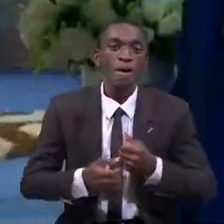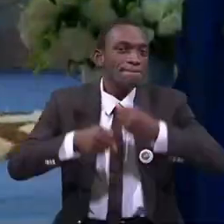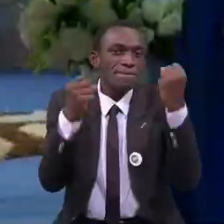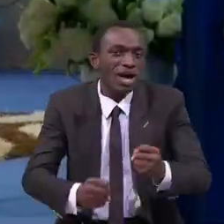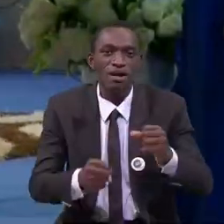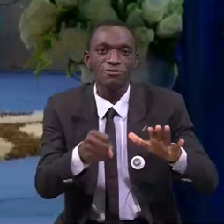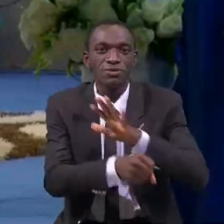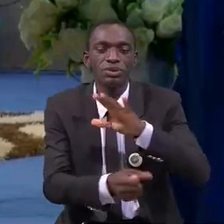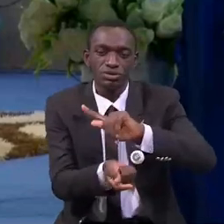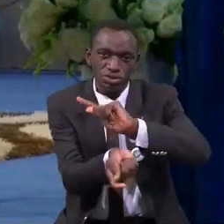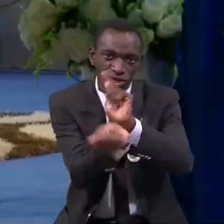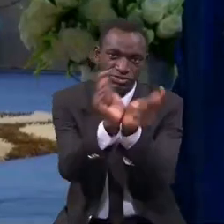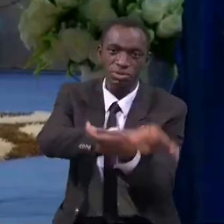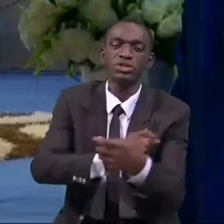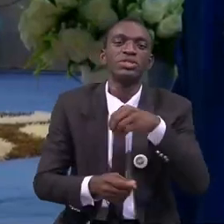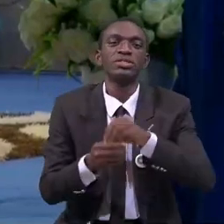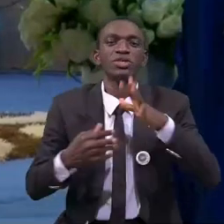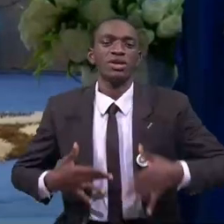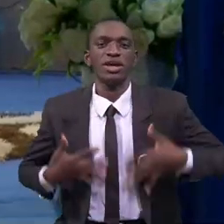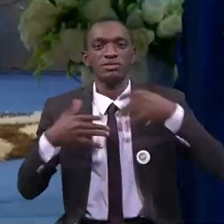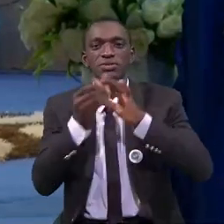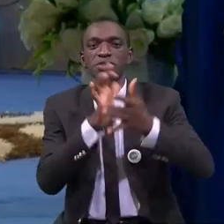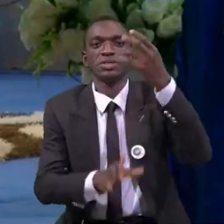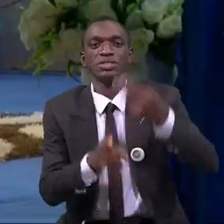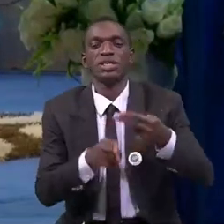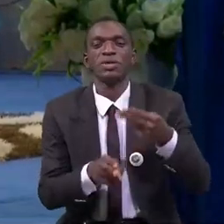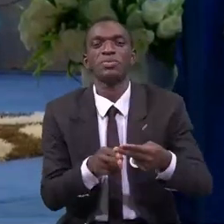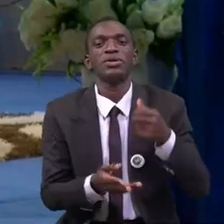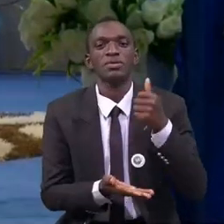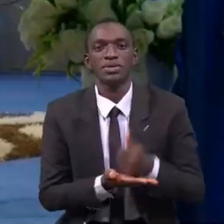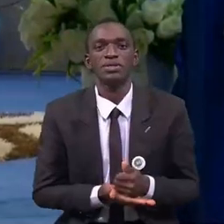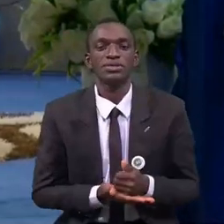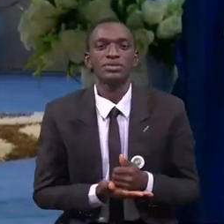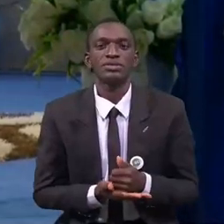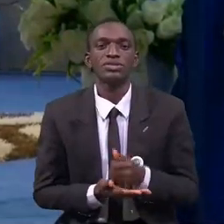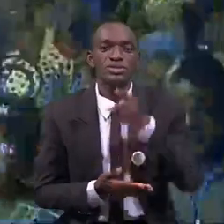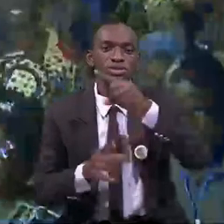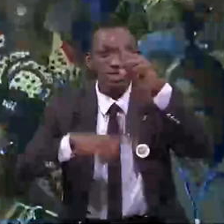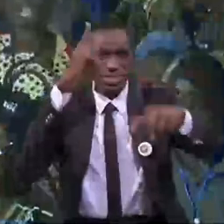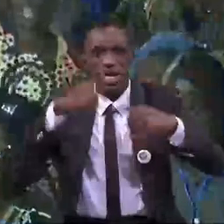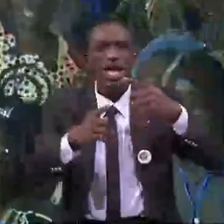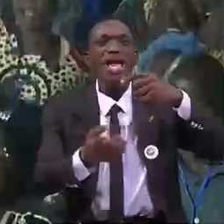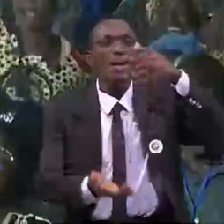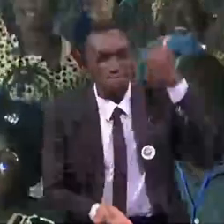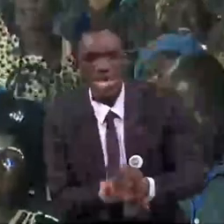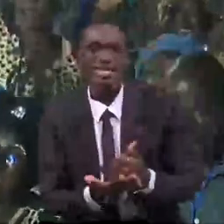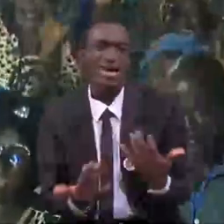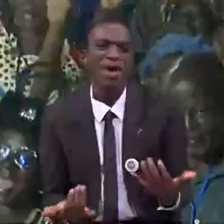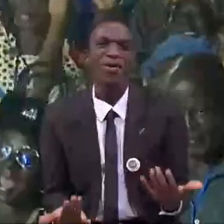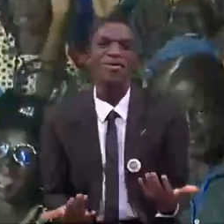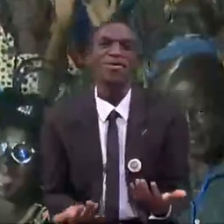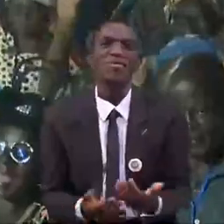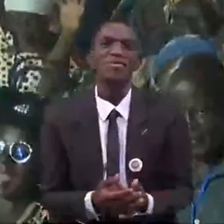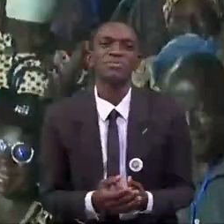jésus-chist une puissante transformation dans votre vie il faut dire amen